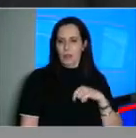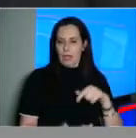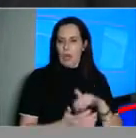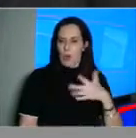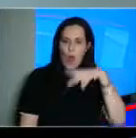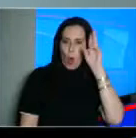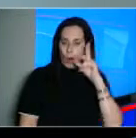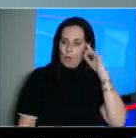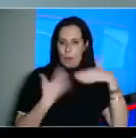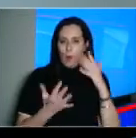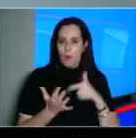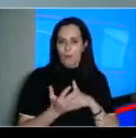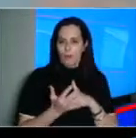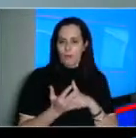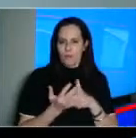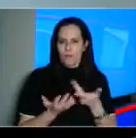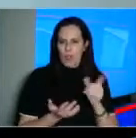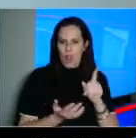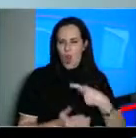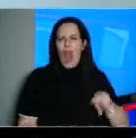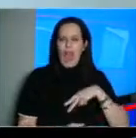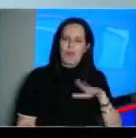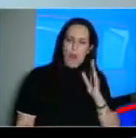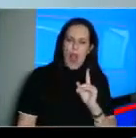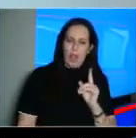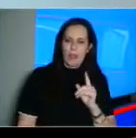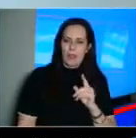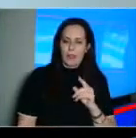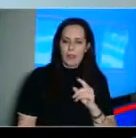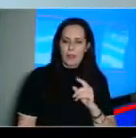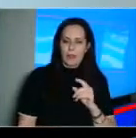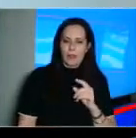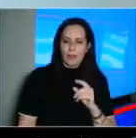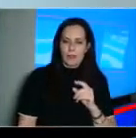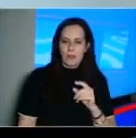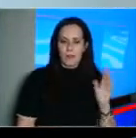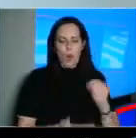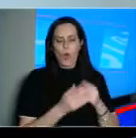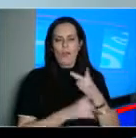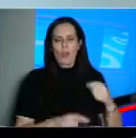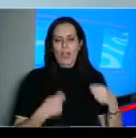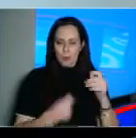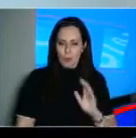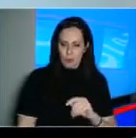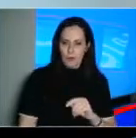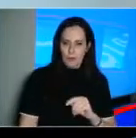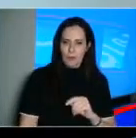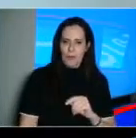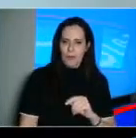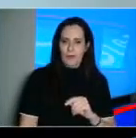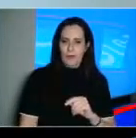כנראה ההורים התבלבלו, כי הם לא אחראים אולי, והממסד מוקשה. הם עוד לא עברו את התרבות פשוט, זאת... רק שנייה,